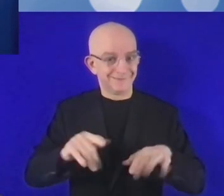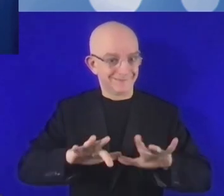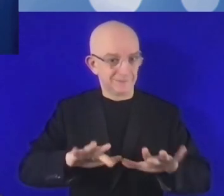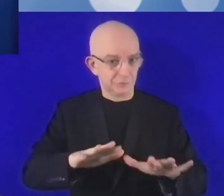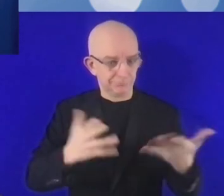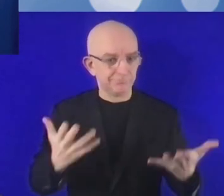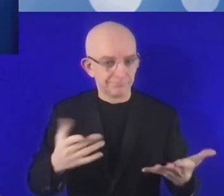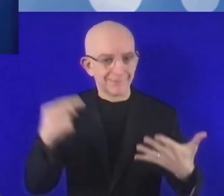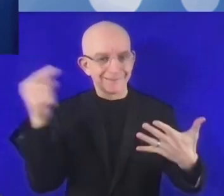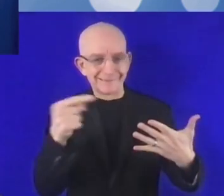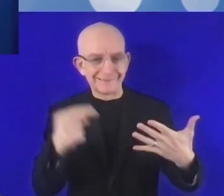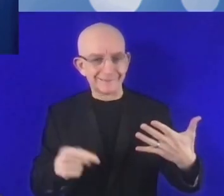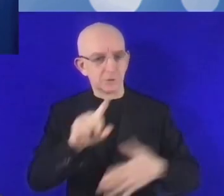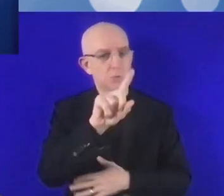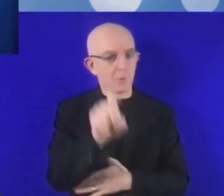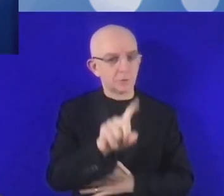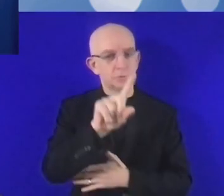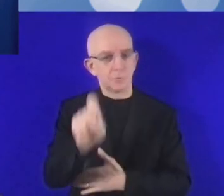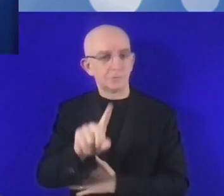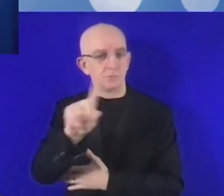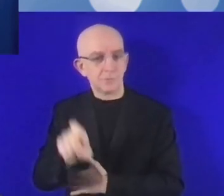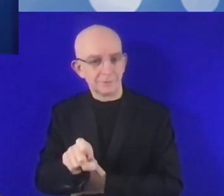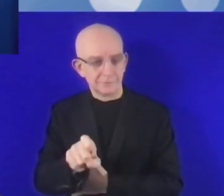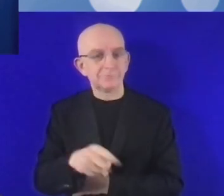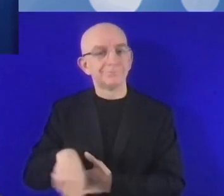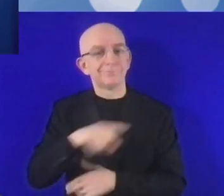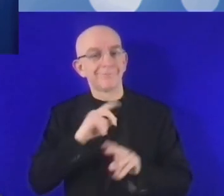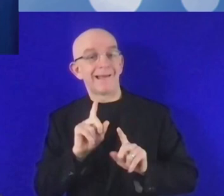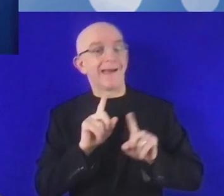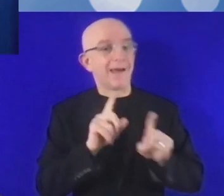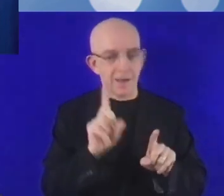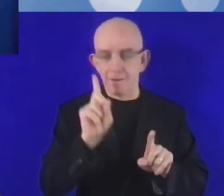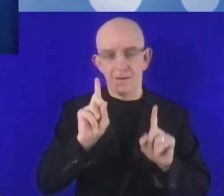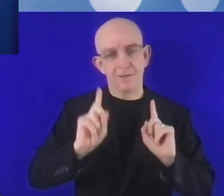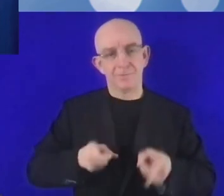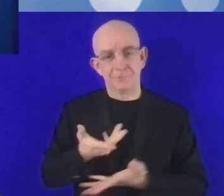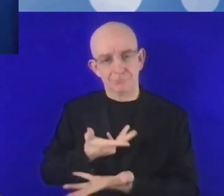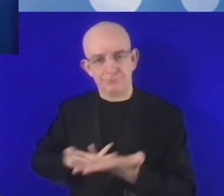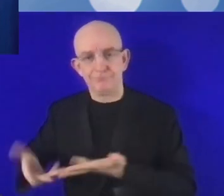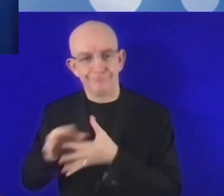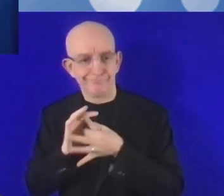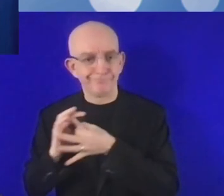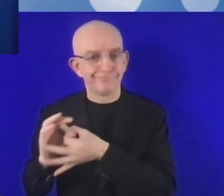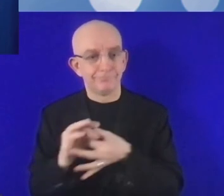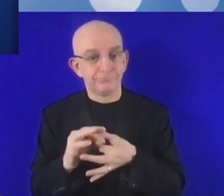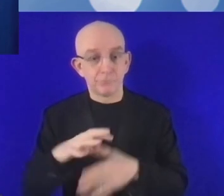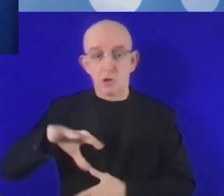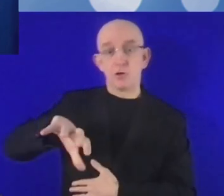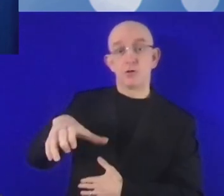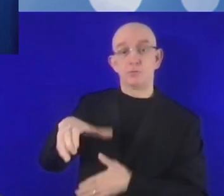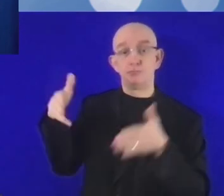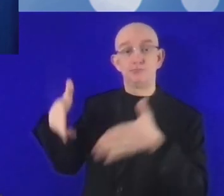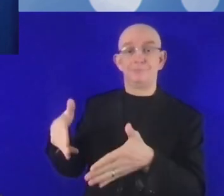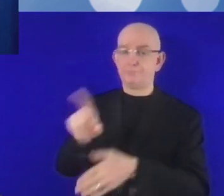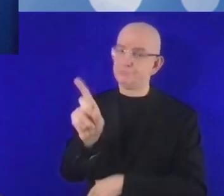力？那这所有的问题是我们必须要回答的一些问题。但是我想强调，我们并